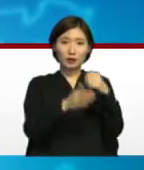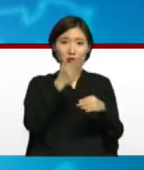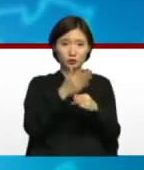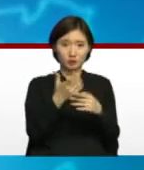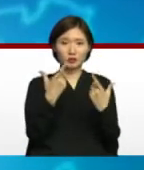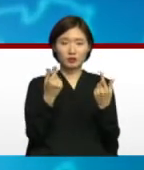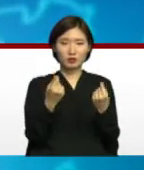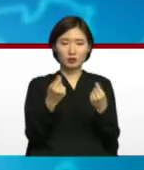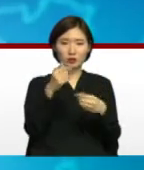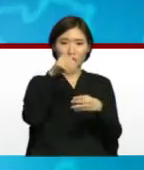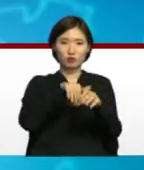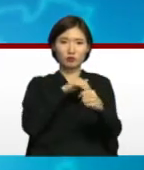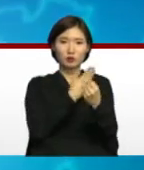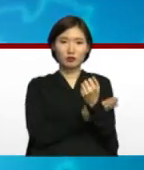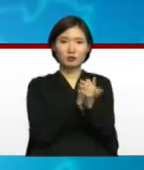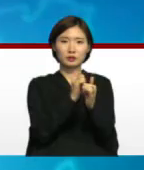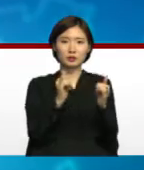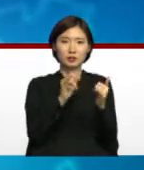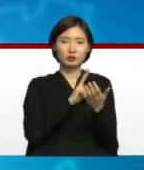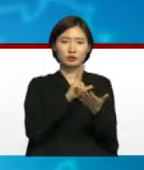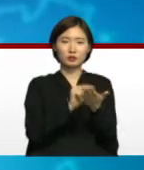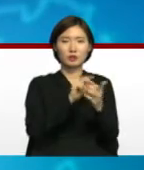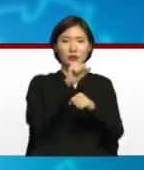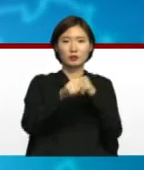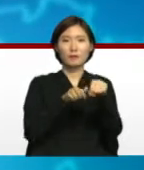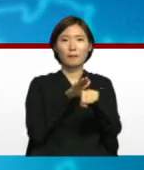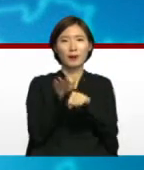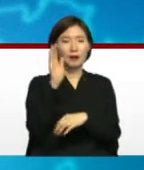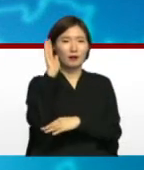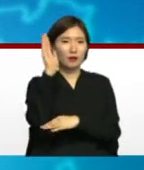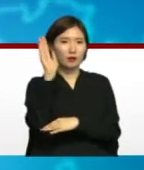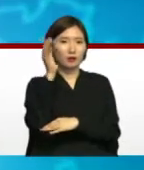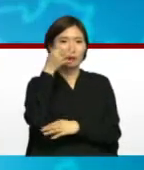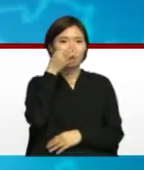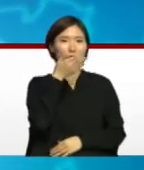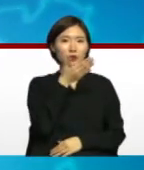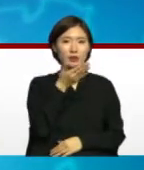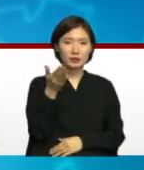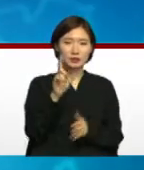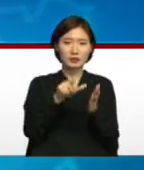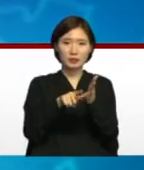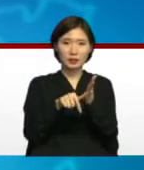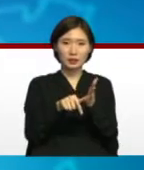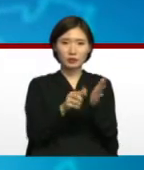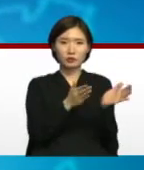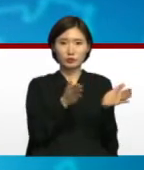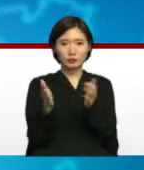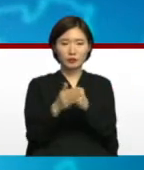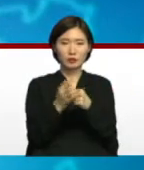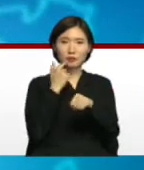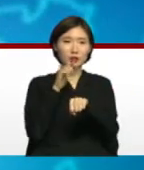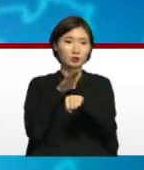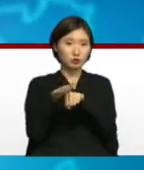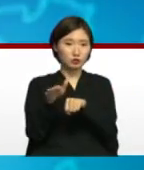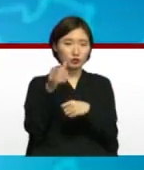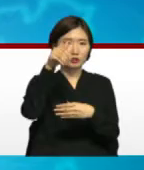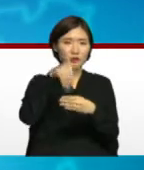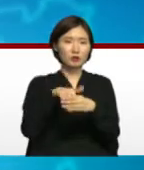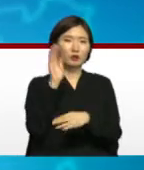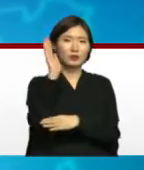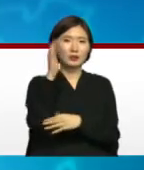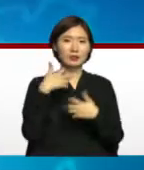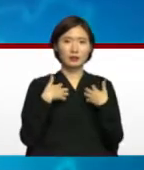같습니다. 유권자를 주제로 한 자유로운 형식의 강연을 선보이는 자리가 마련됐는데요. 민주주의와 선거 이야기